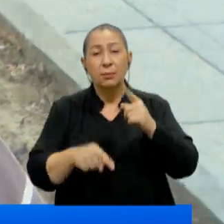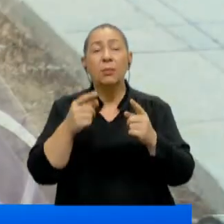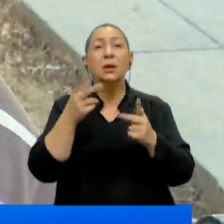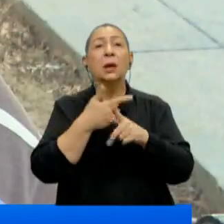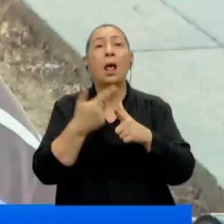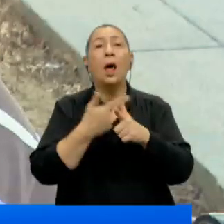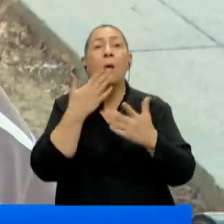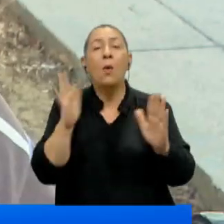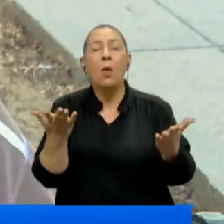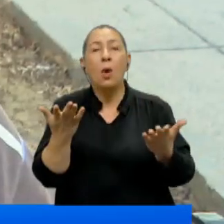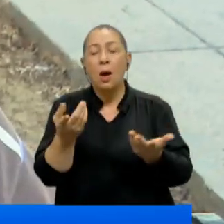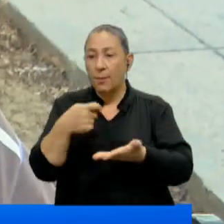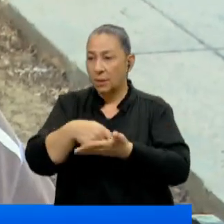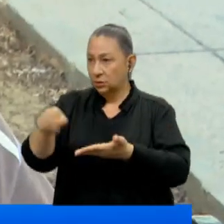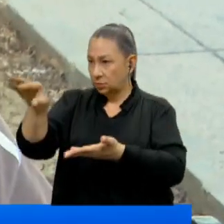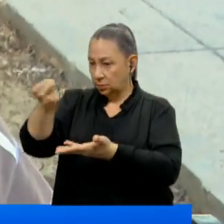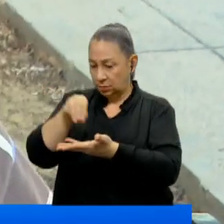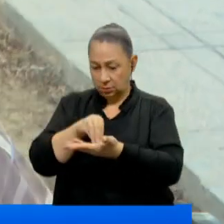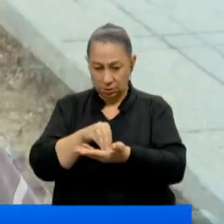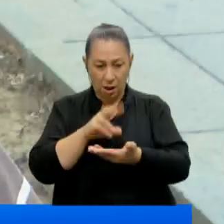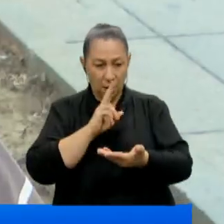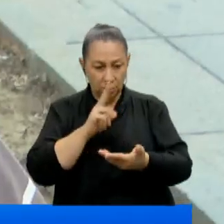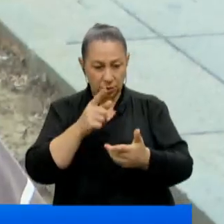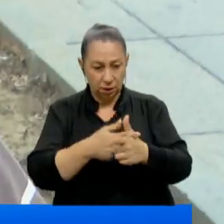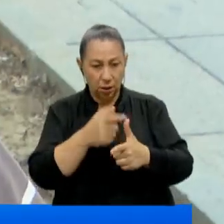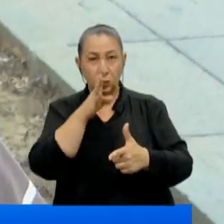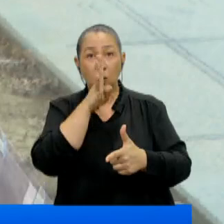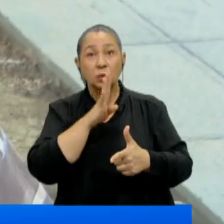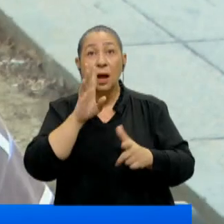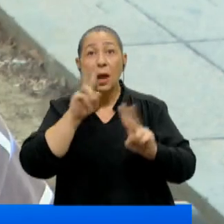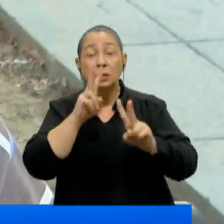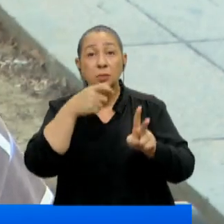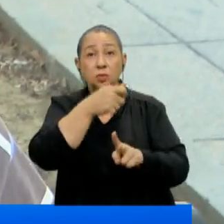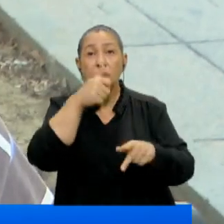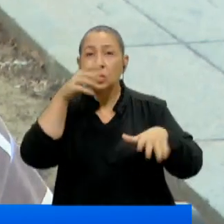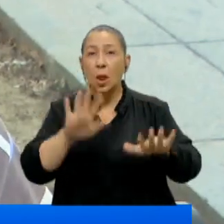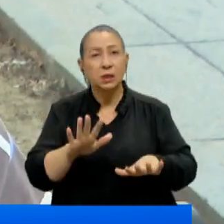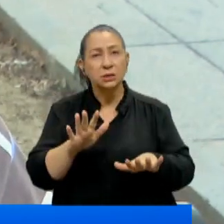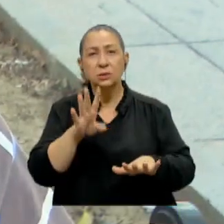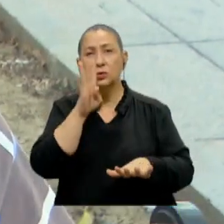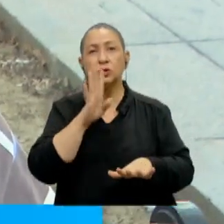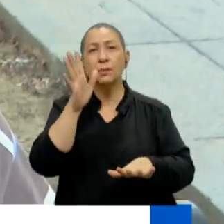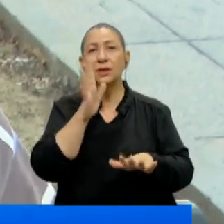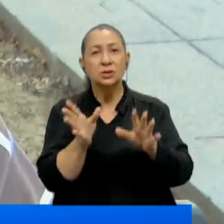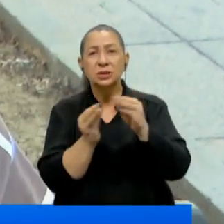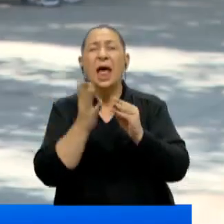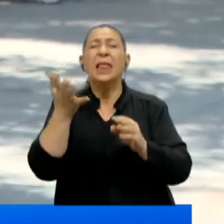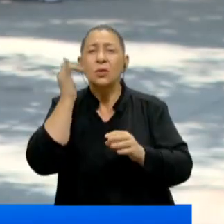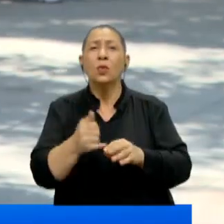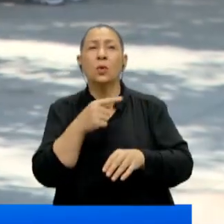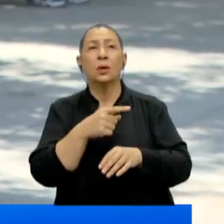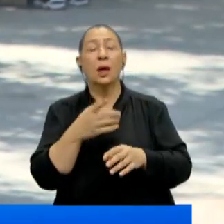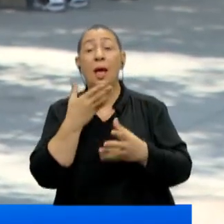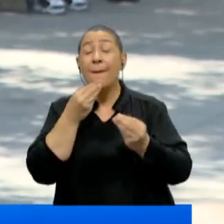kardeşim ya. Valla alınan para kira parası mı, elektrik parası mı? 400 lira elektrik parası. Doğalgaz gelse de 400-500 lira da en az o gelir.